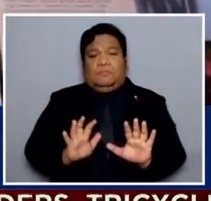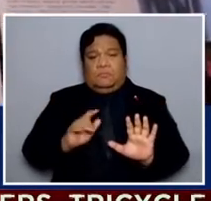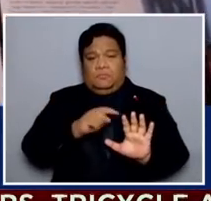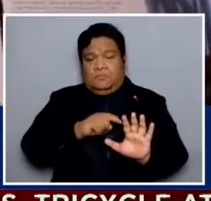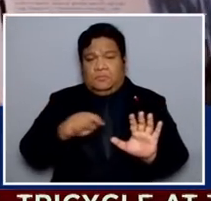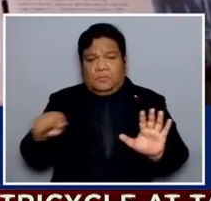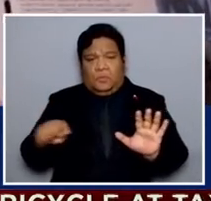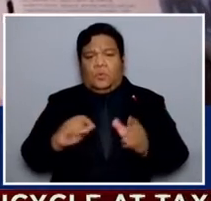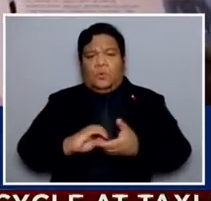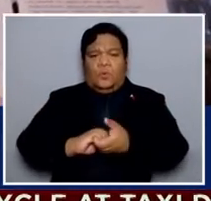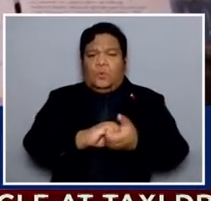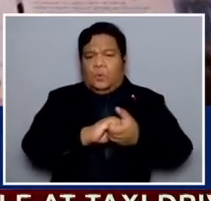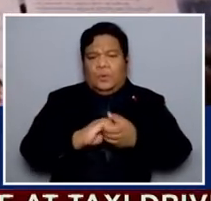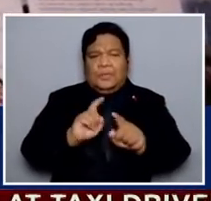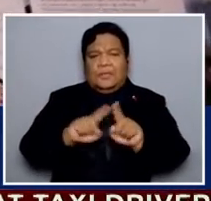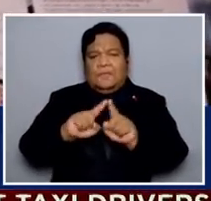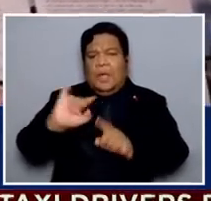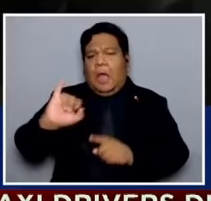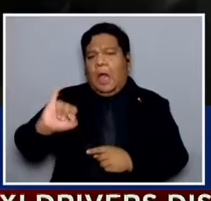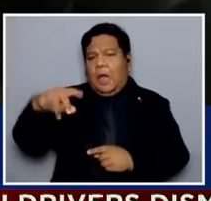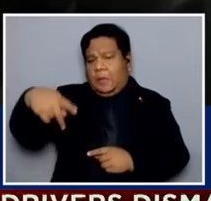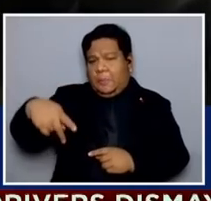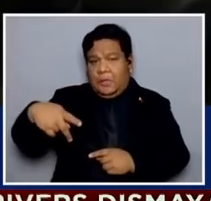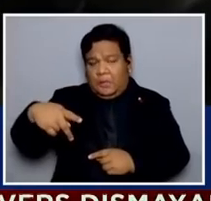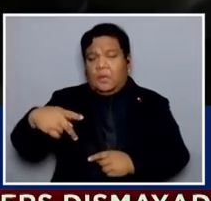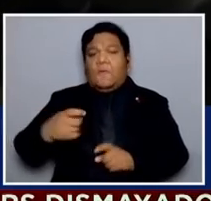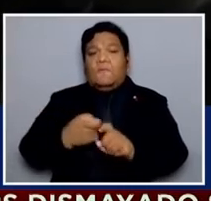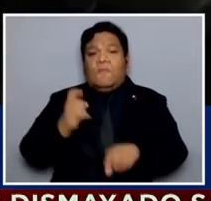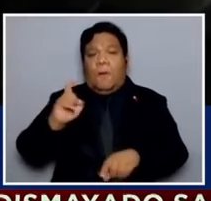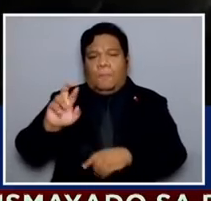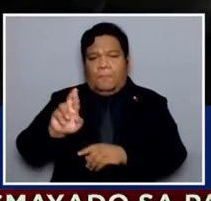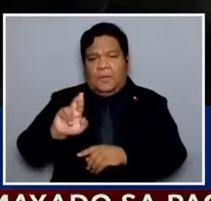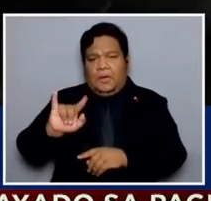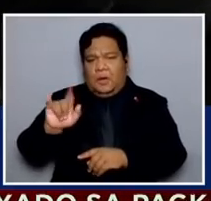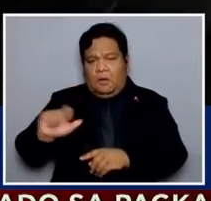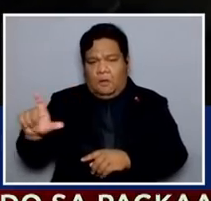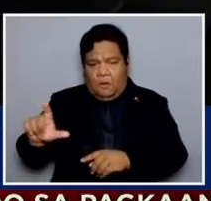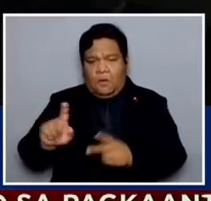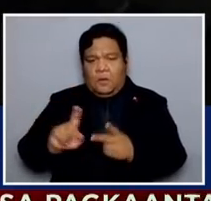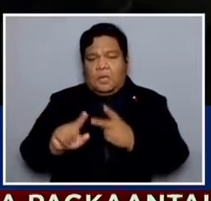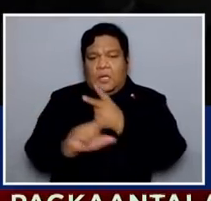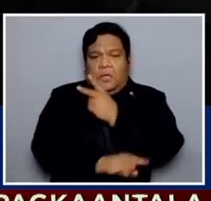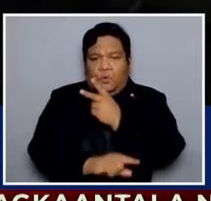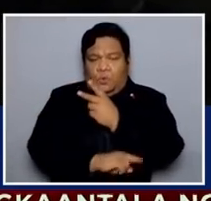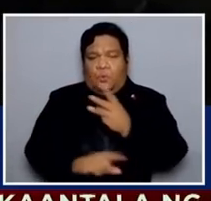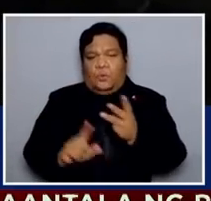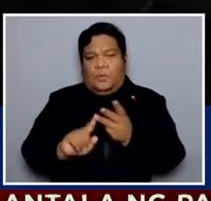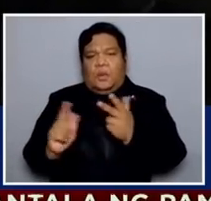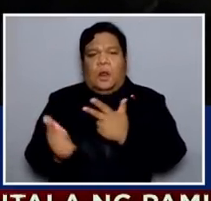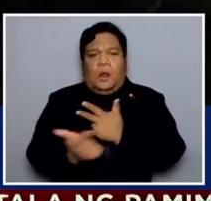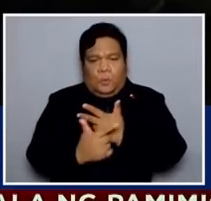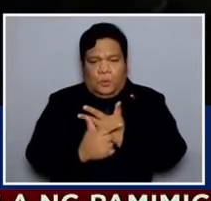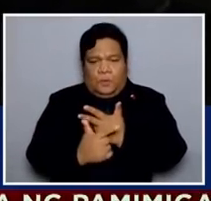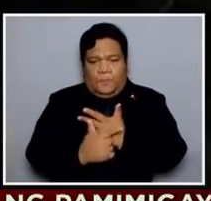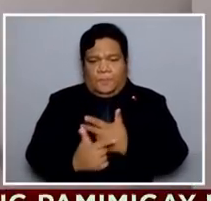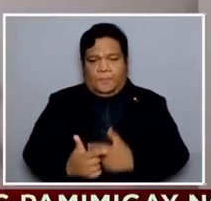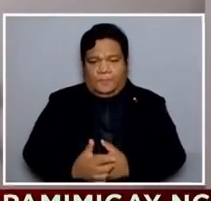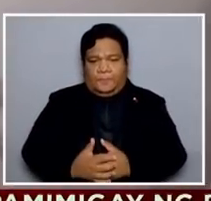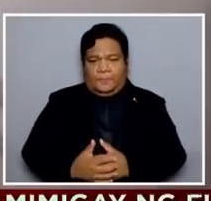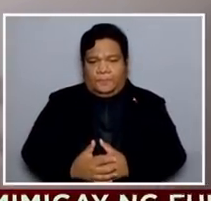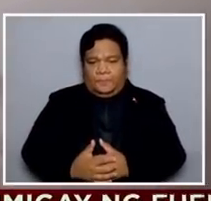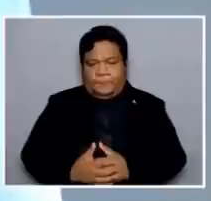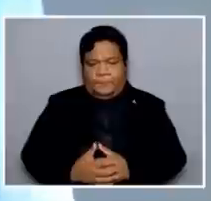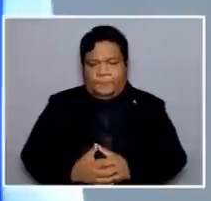ng mga indigenous peoples mula sa Rizal, Quezon at Laguna. Adrian Ayalin, ABS-CBN News.